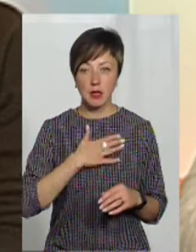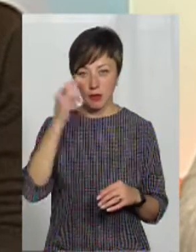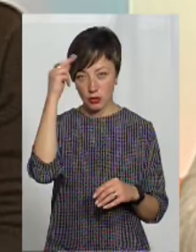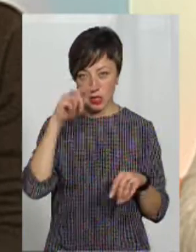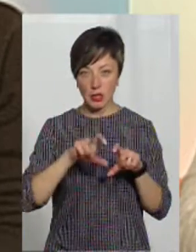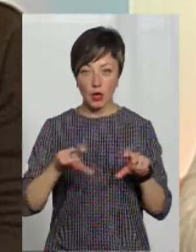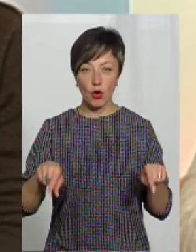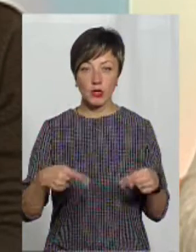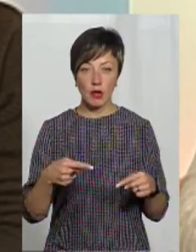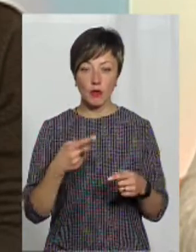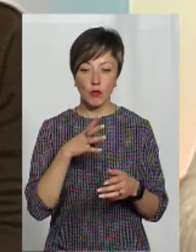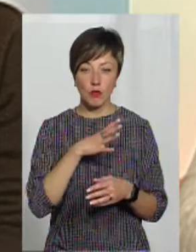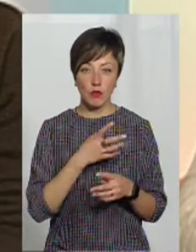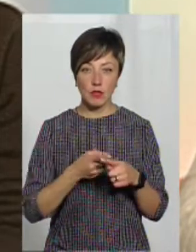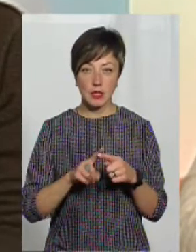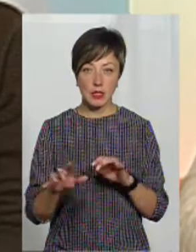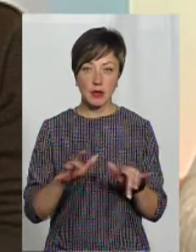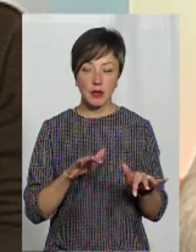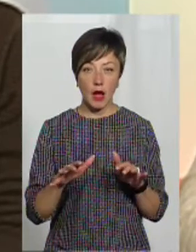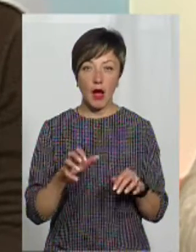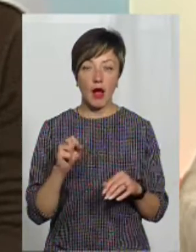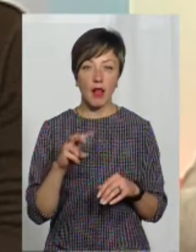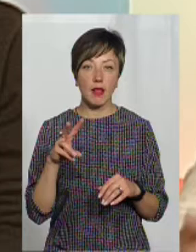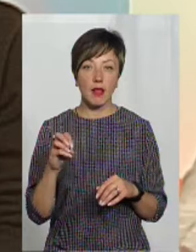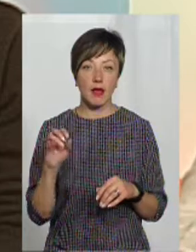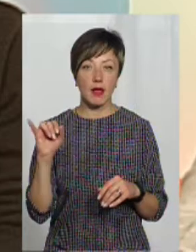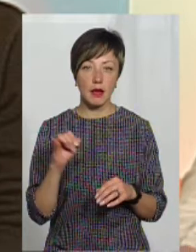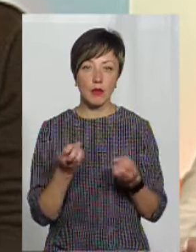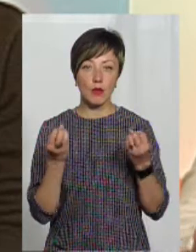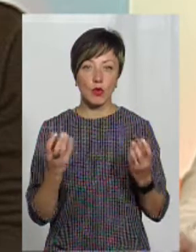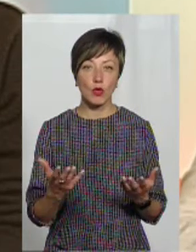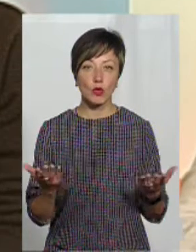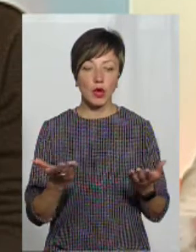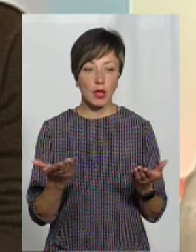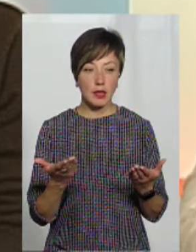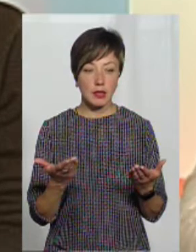навчальний заклад організатором виступав в цьому, а й просто